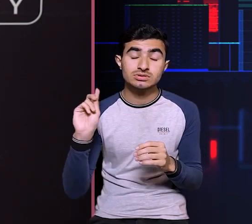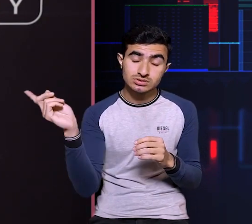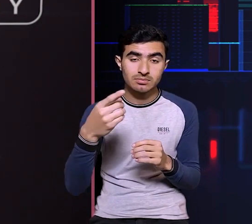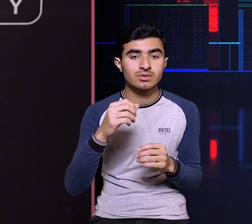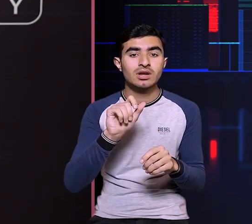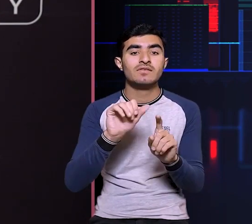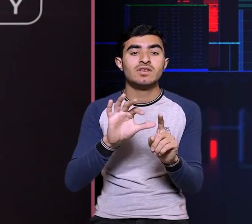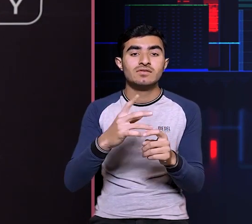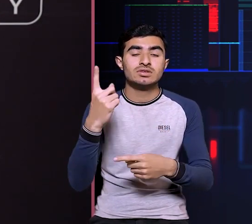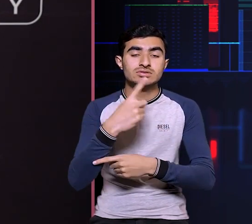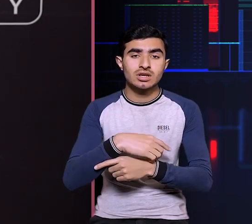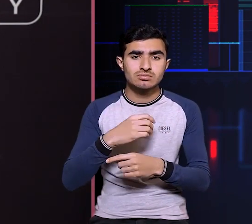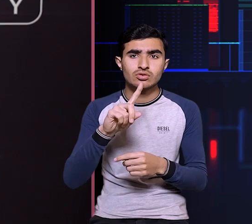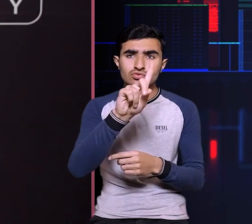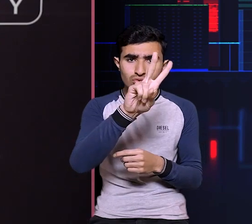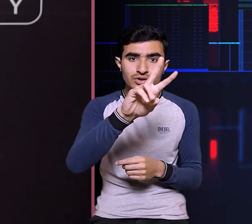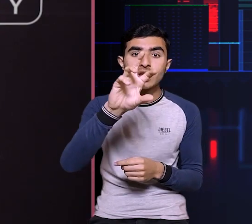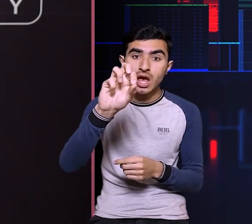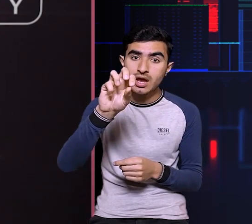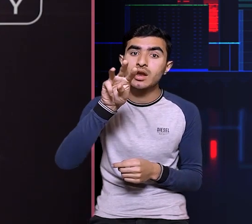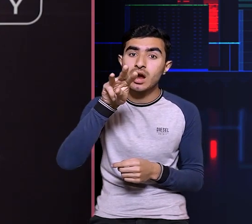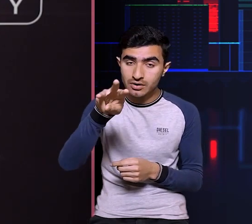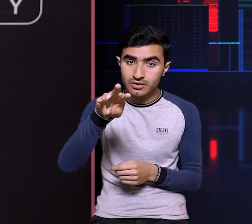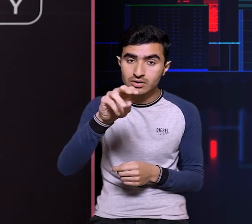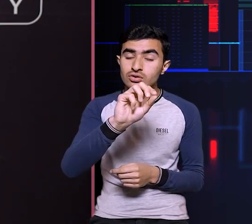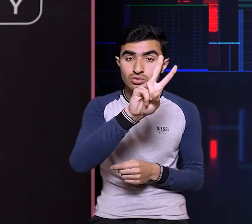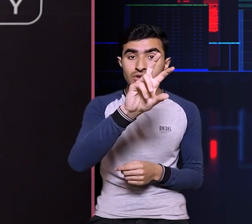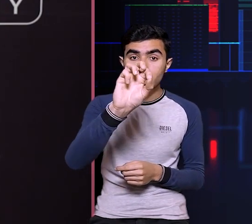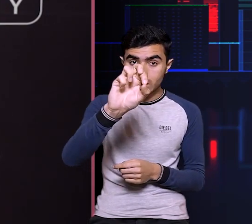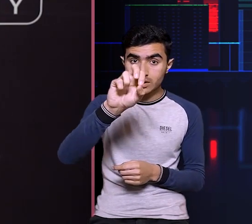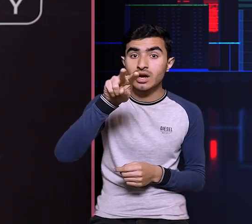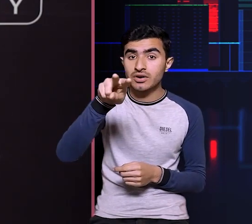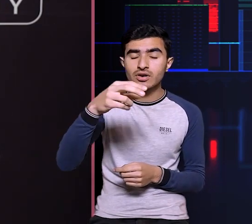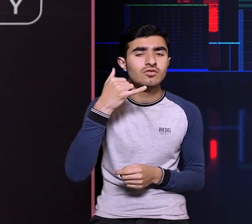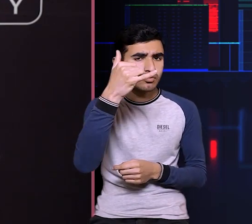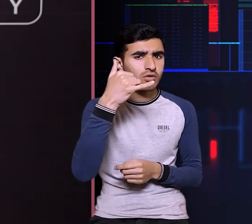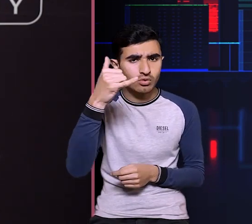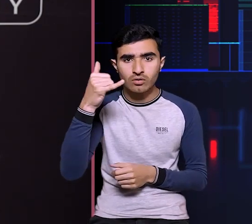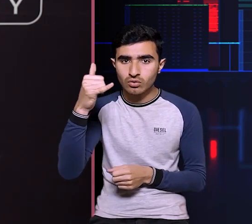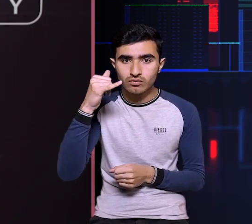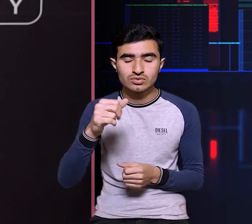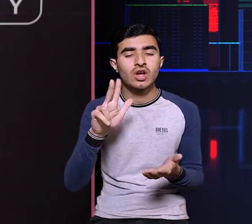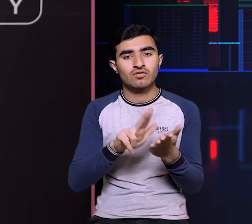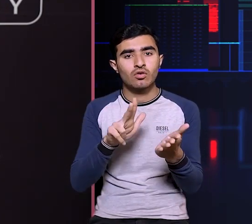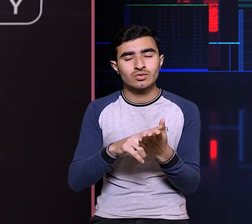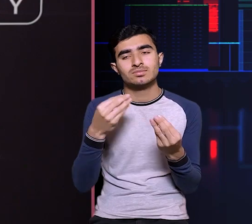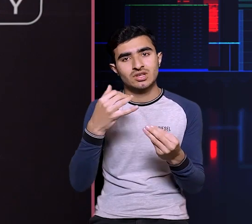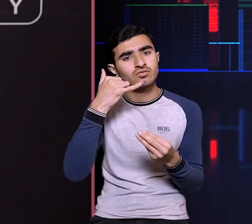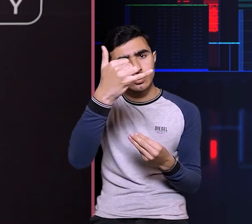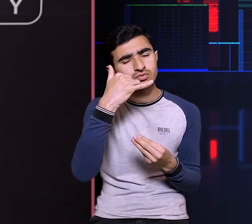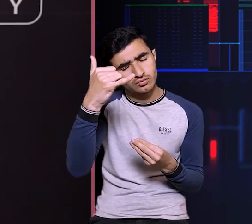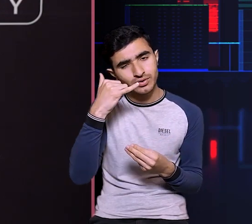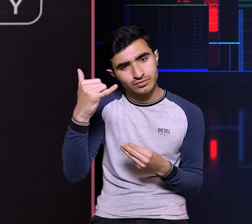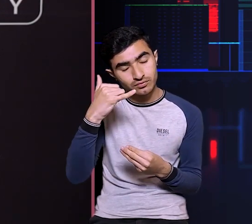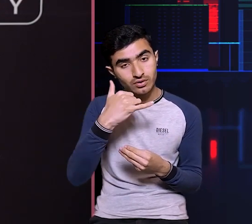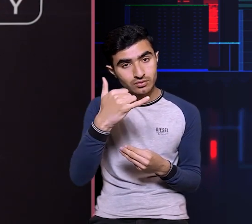आई थिंक आई मेड लाइक 2800 कॉल्स. एंड देन उसमें इतनी कमिटमेंट लोगों से मुझे मिल गई कि वो लोगों ने आके वोट डाले जिन्होंने कभी